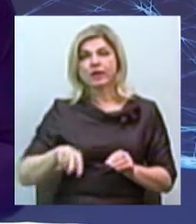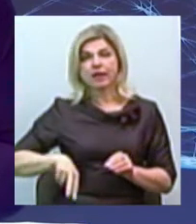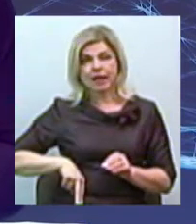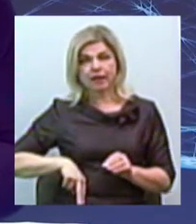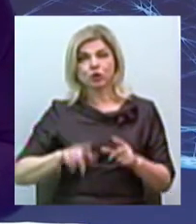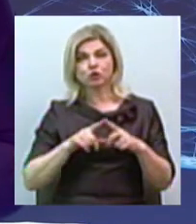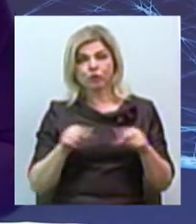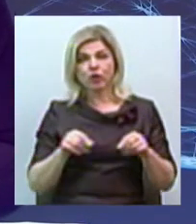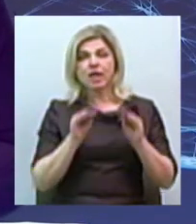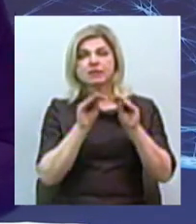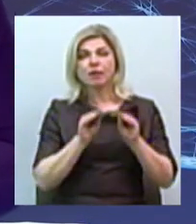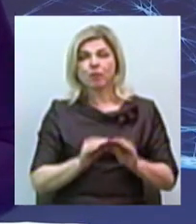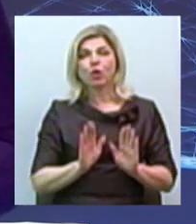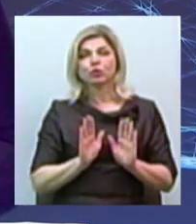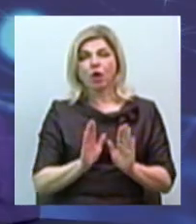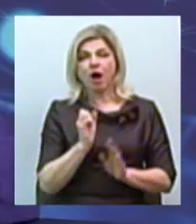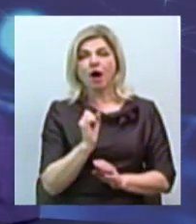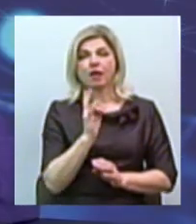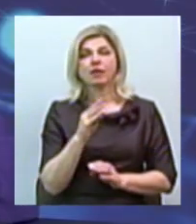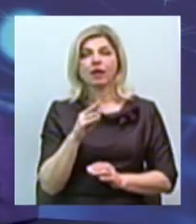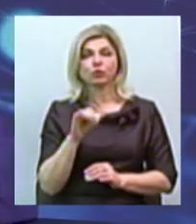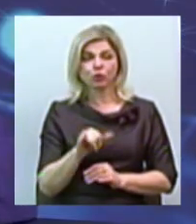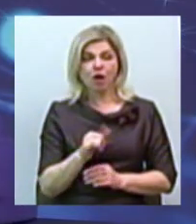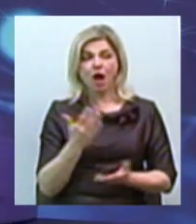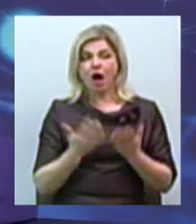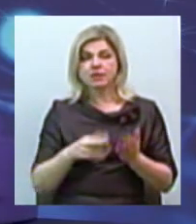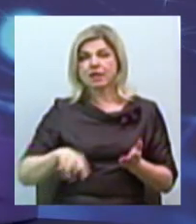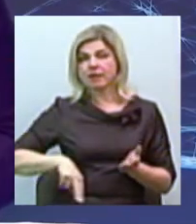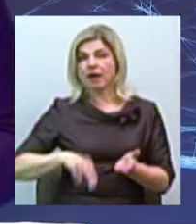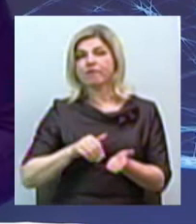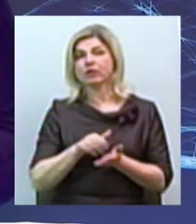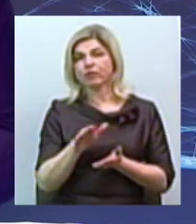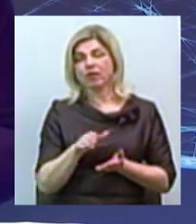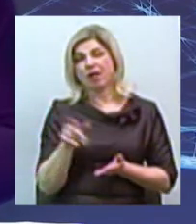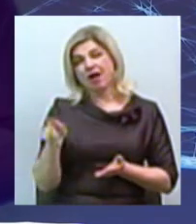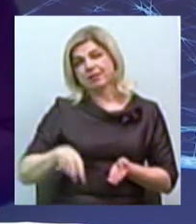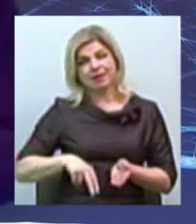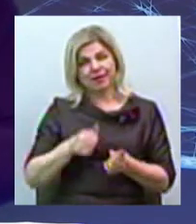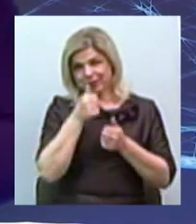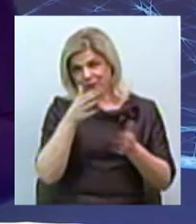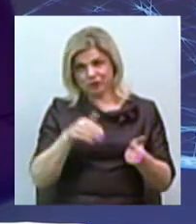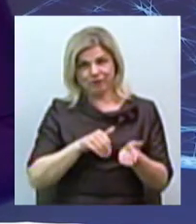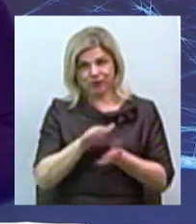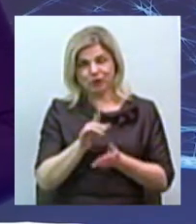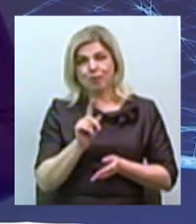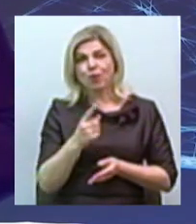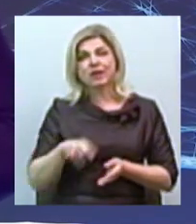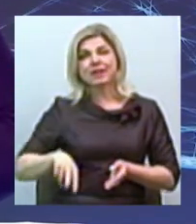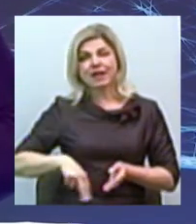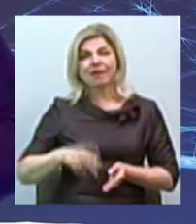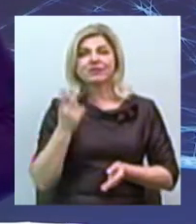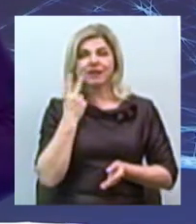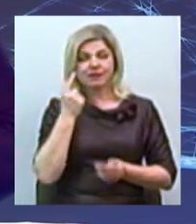установи заповнює лише анкету. А якщо директор відмовлюється? Ну, він не може відмовитись, тому що директор